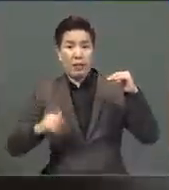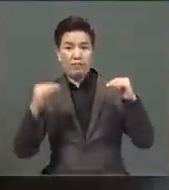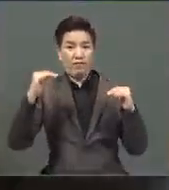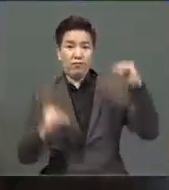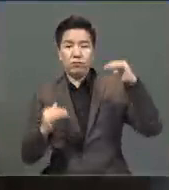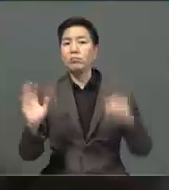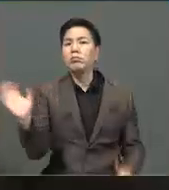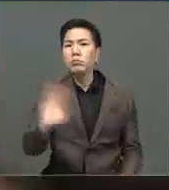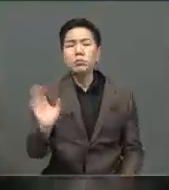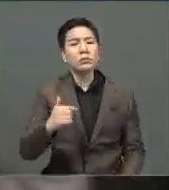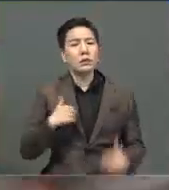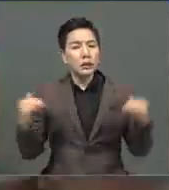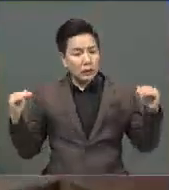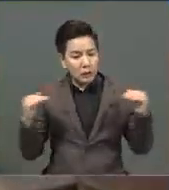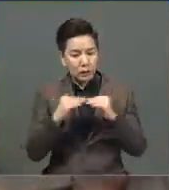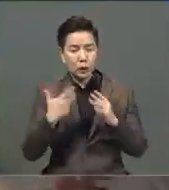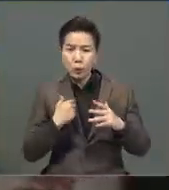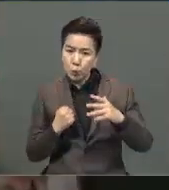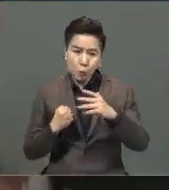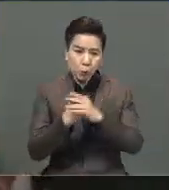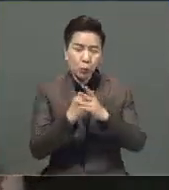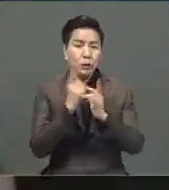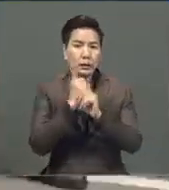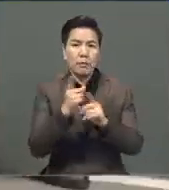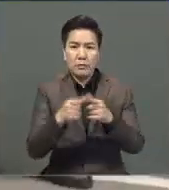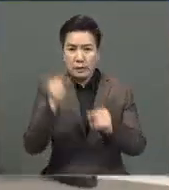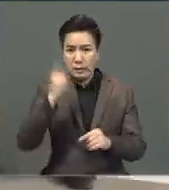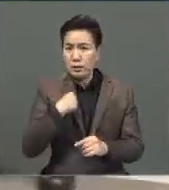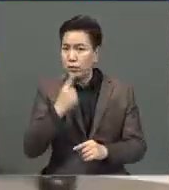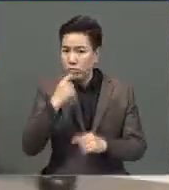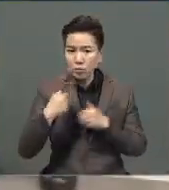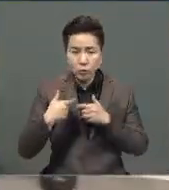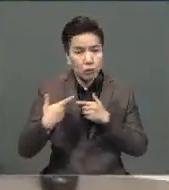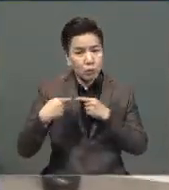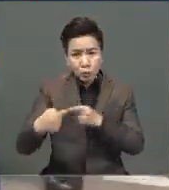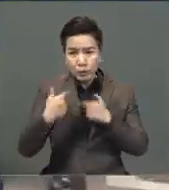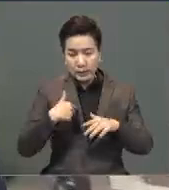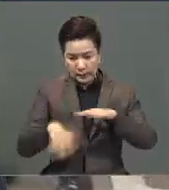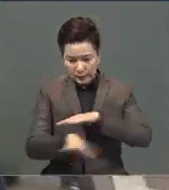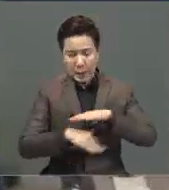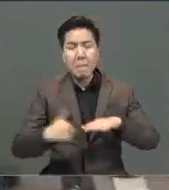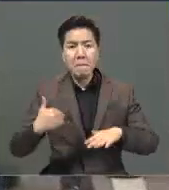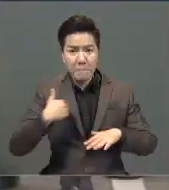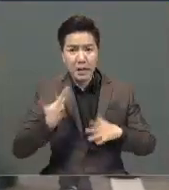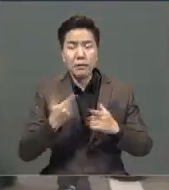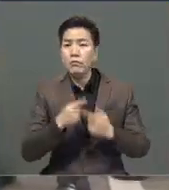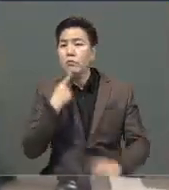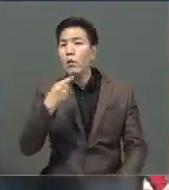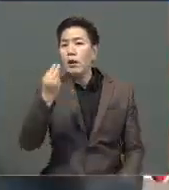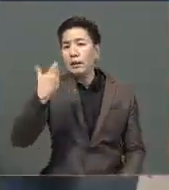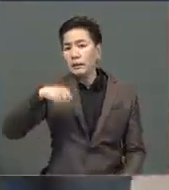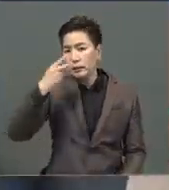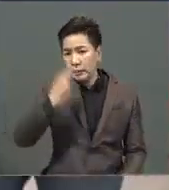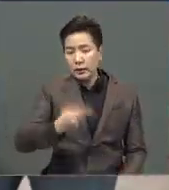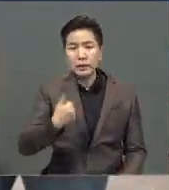โดยจะขอใช้สิทธิ์ในการต่อสู้คดีตามข้อเท็จจริงและเชื่อว่าตัวเองมีหลักฐานเพียงพอที่จะชี้ให้